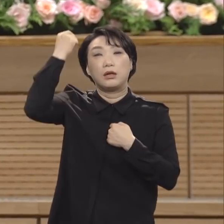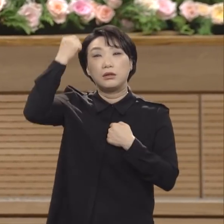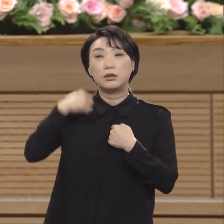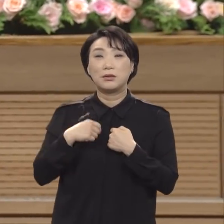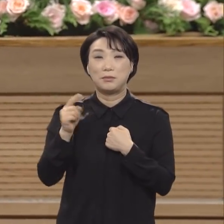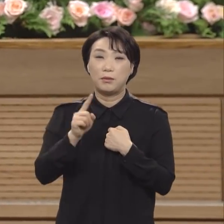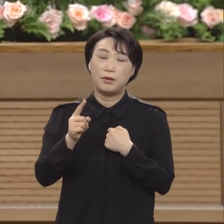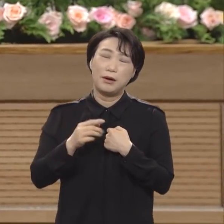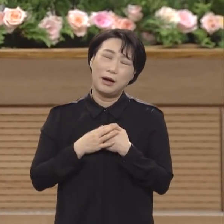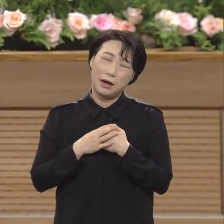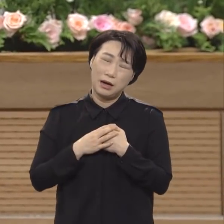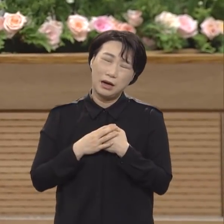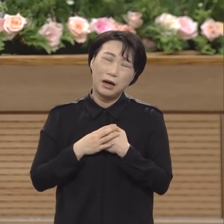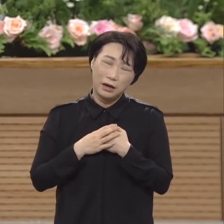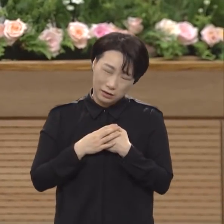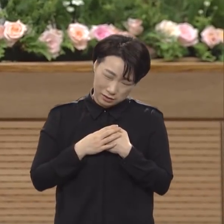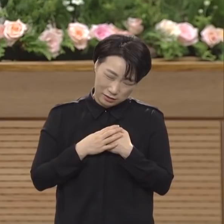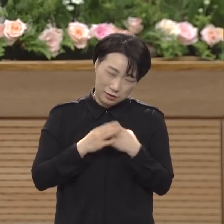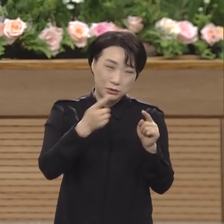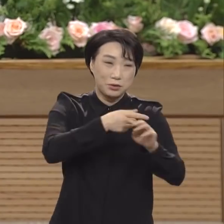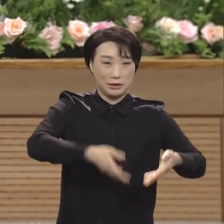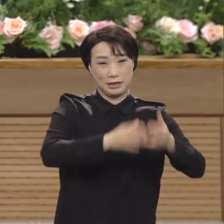뭐예요? 개척 때부터